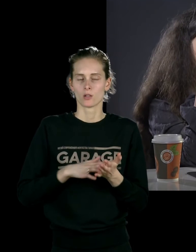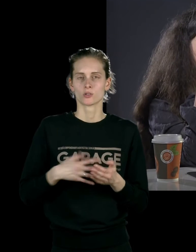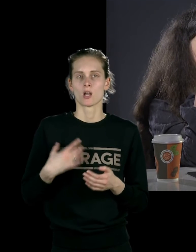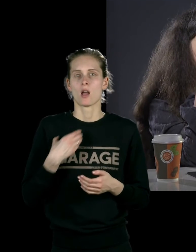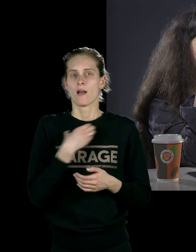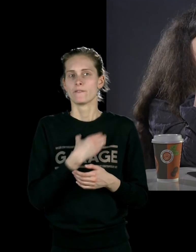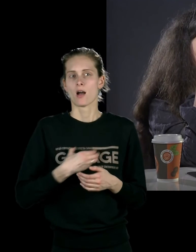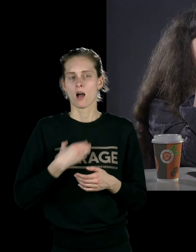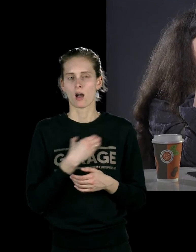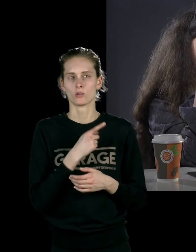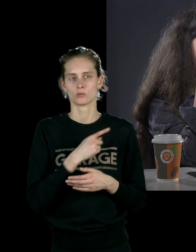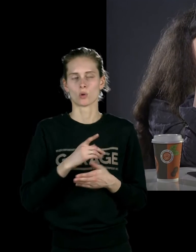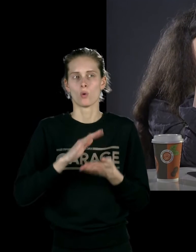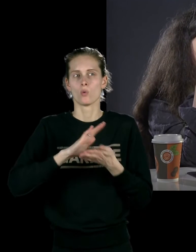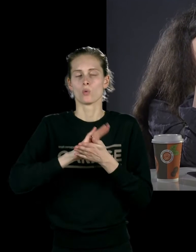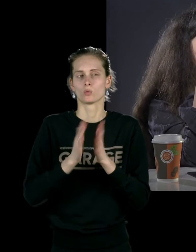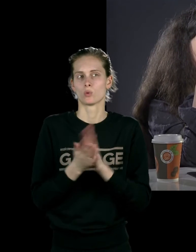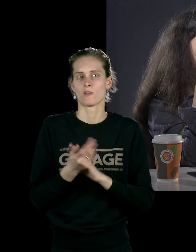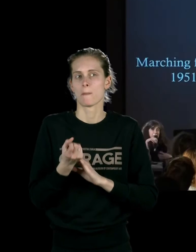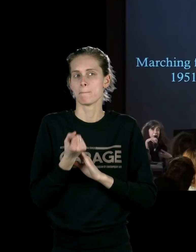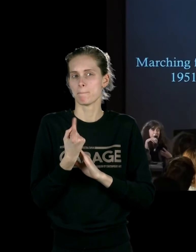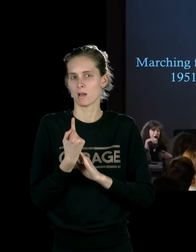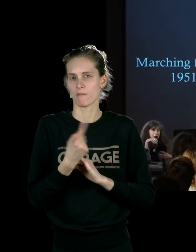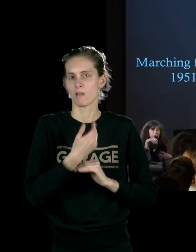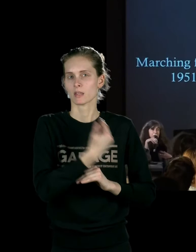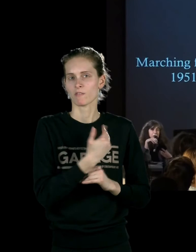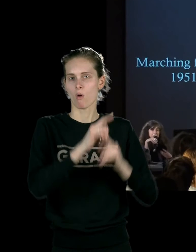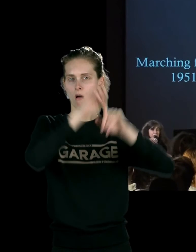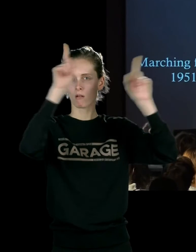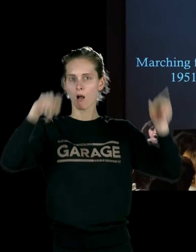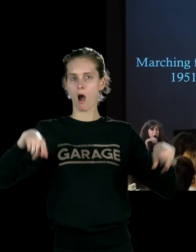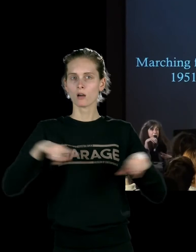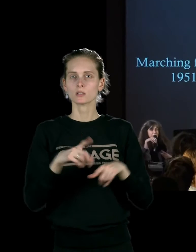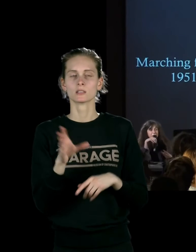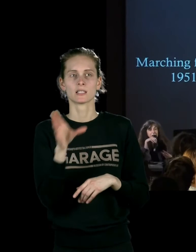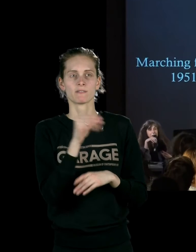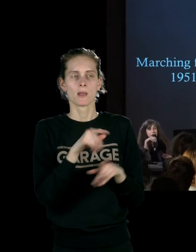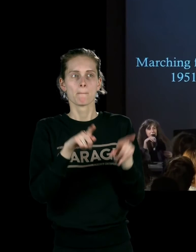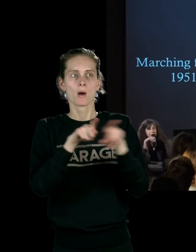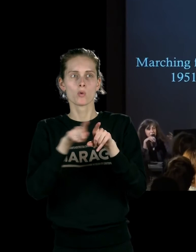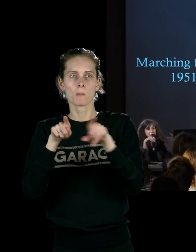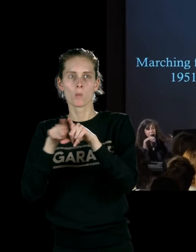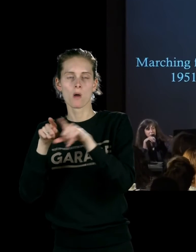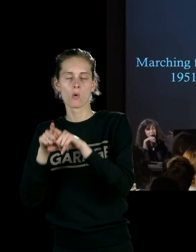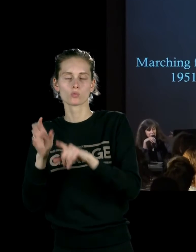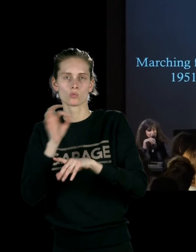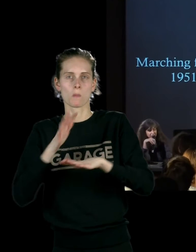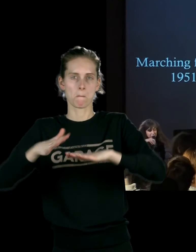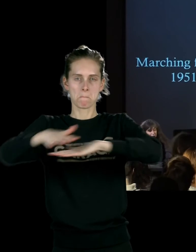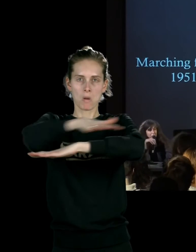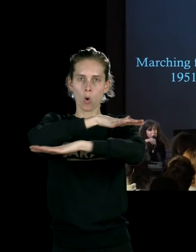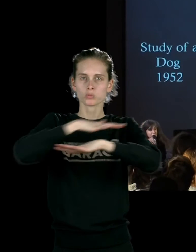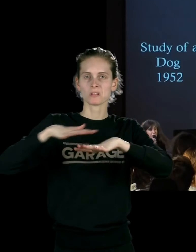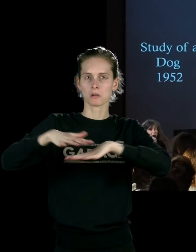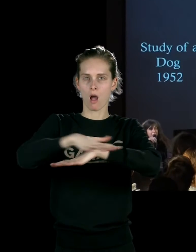постоянное пространство. Все его картины построены как некое по одному очень схожему пространственному принципу. Там есть вот этот